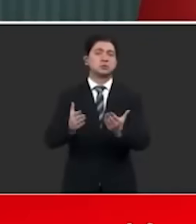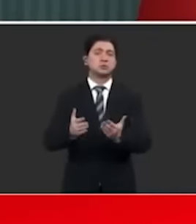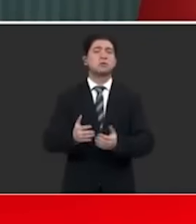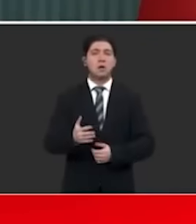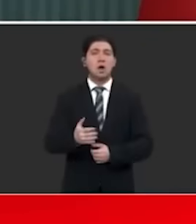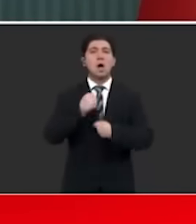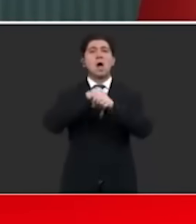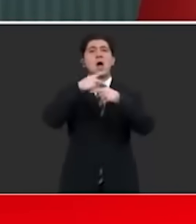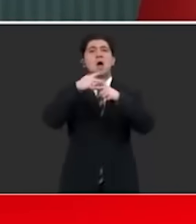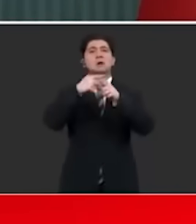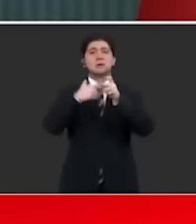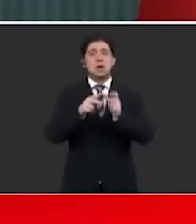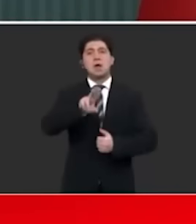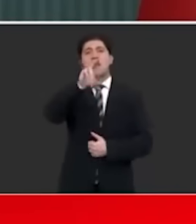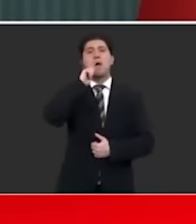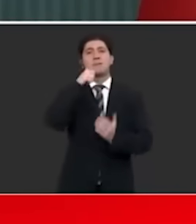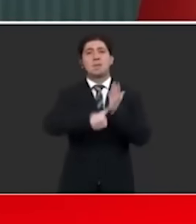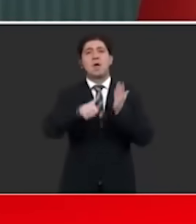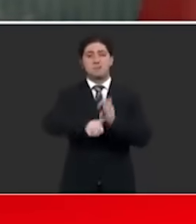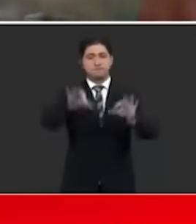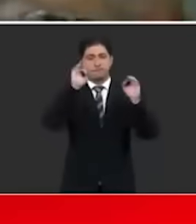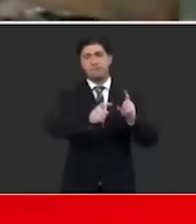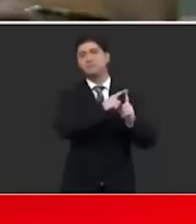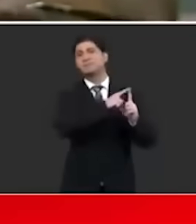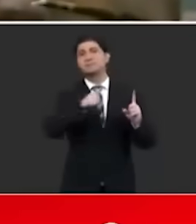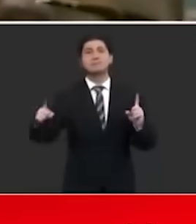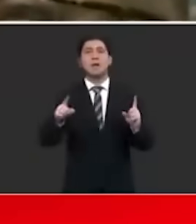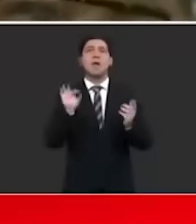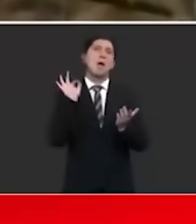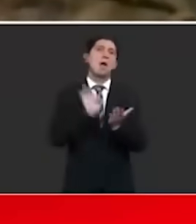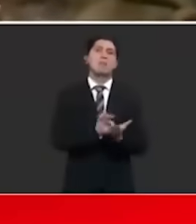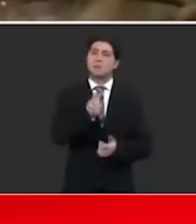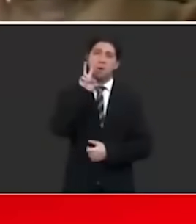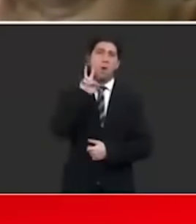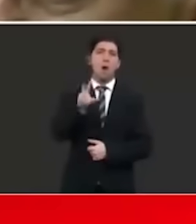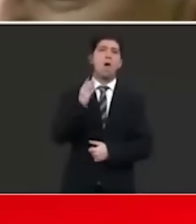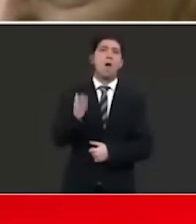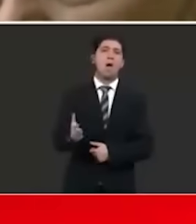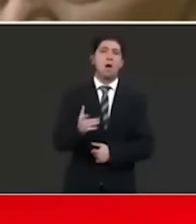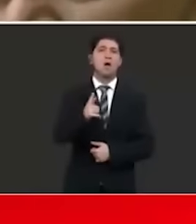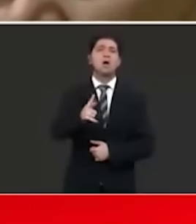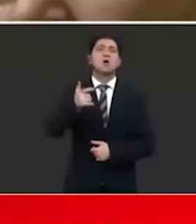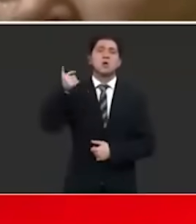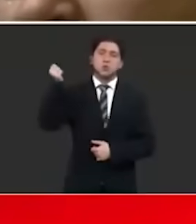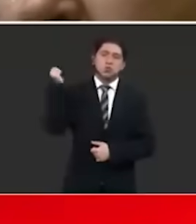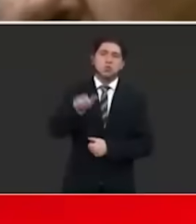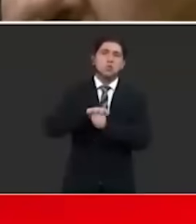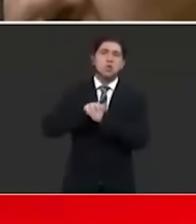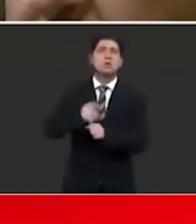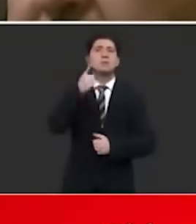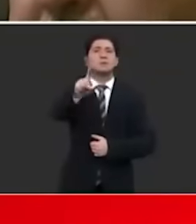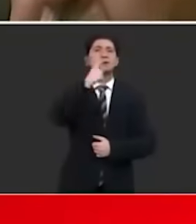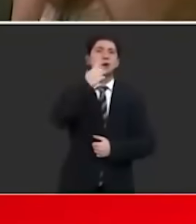Gazze'de 7 Ekim tarihinden beri kelimenin tam anlamıyla bir vahşet, 1000 yıl